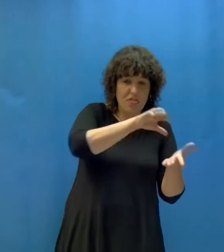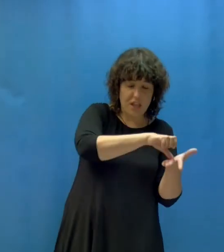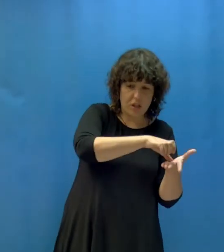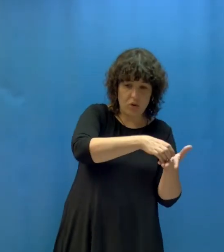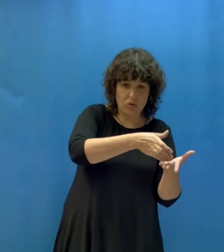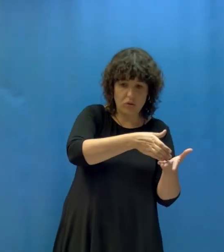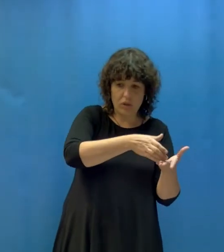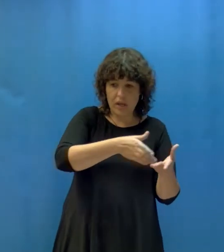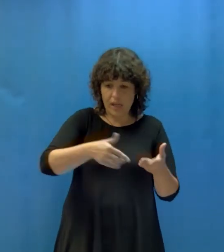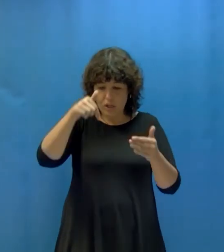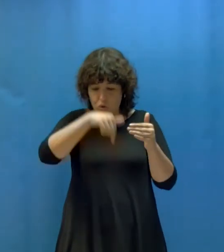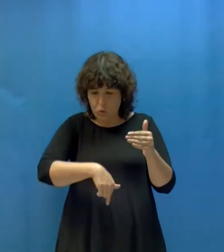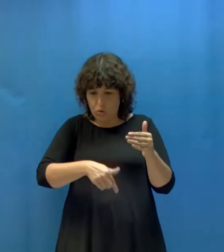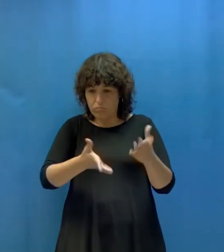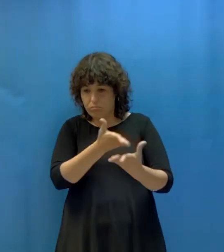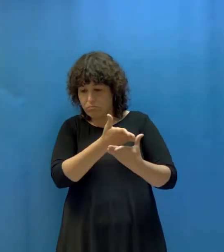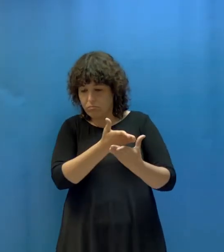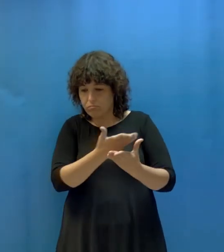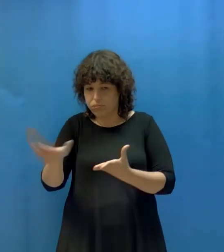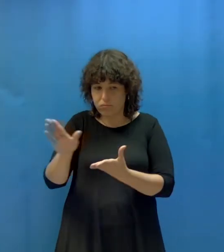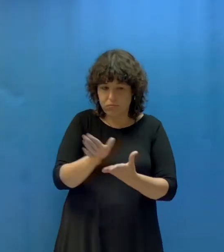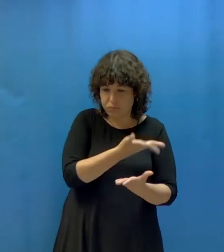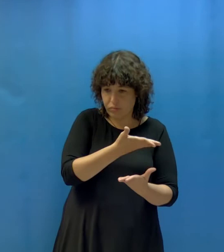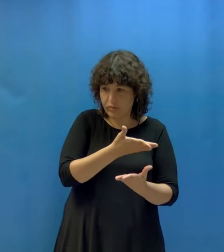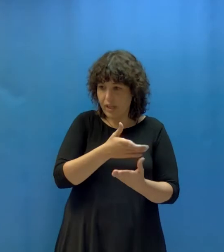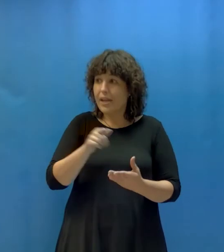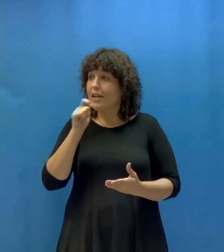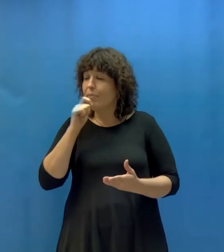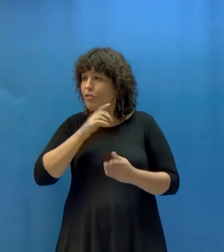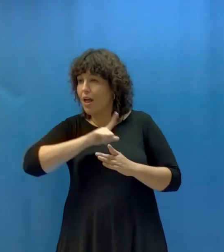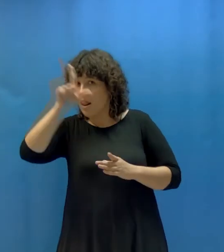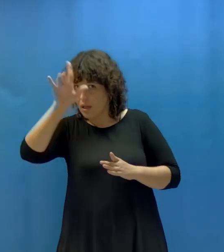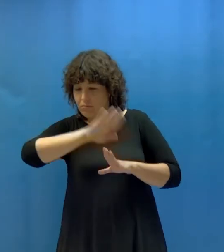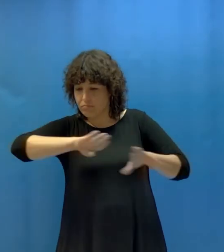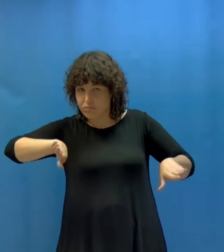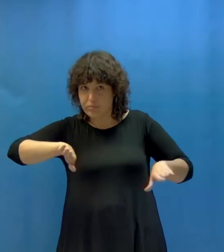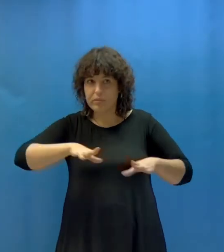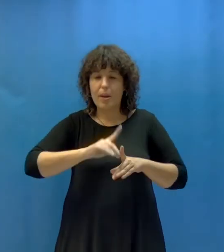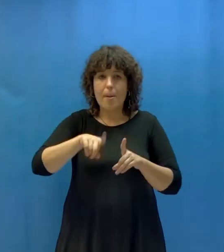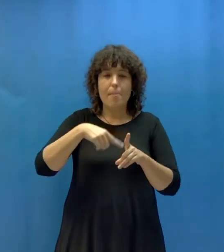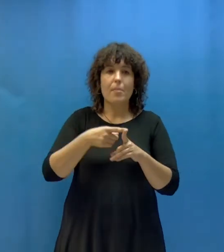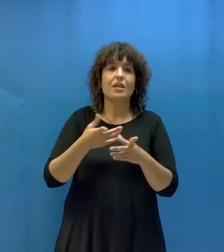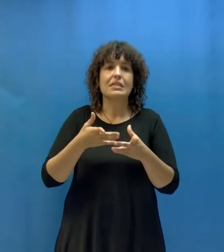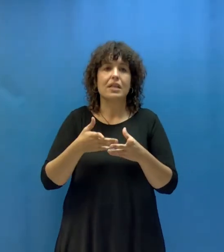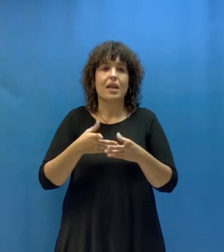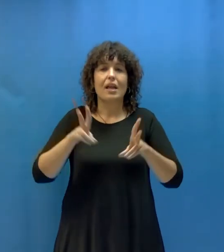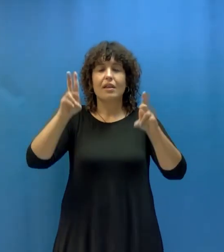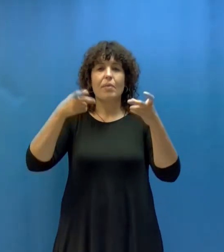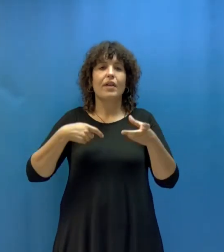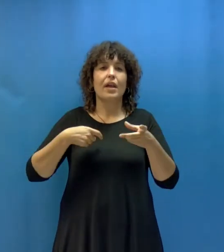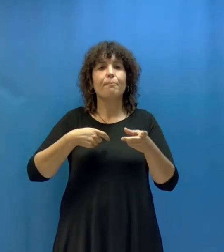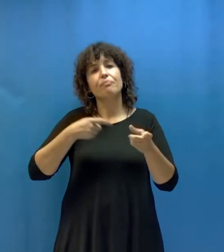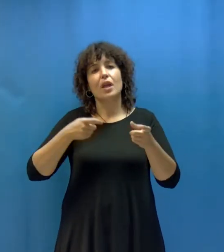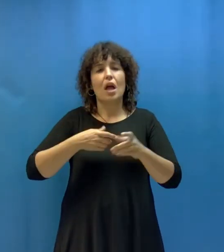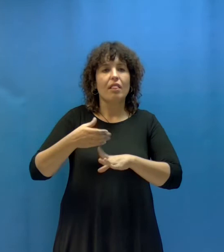dels barris del sud i allunyant-nos d'Almassora. A més, introduirà el transport de mercaderies perilloses per traçats